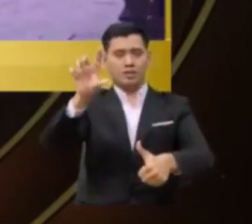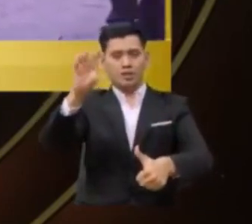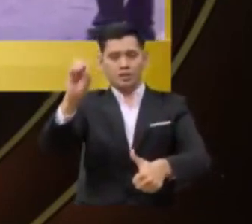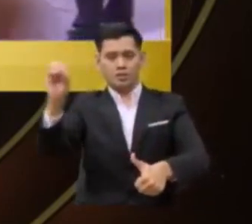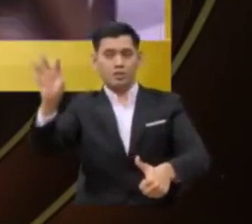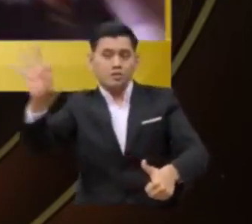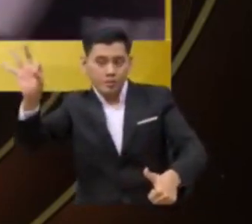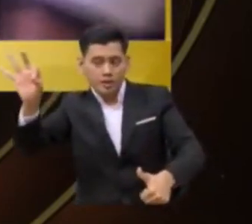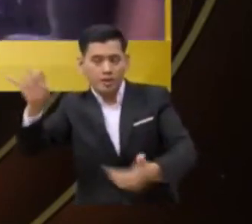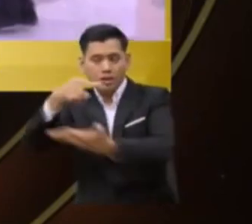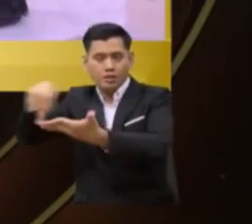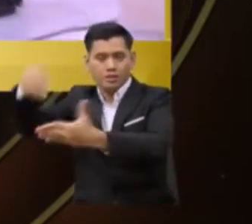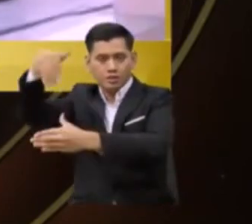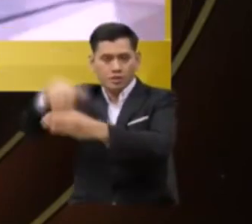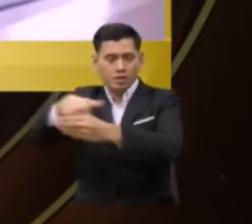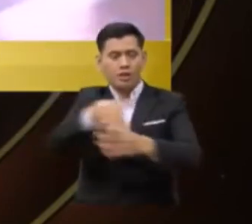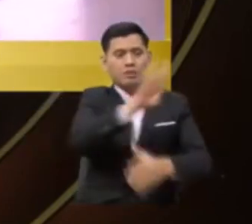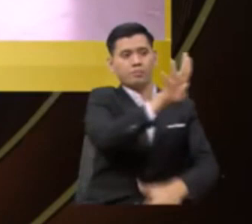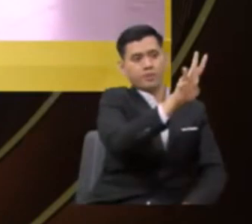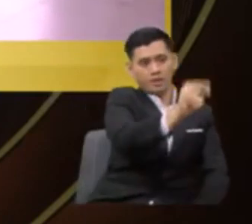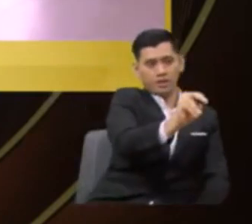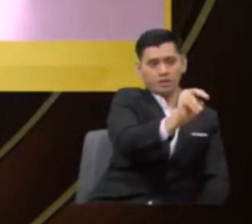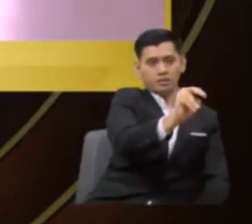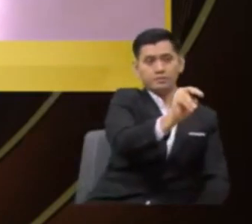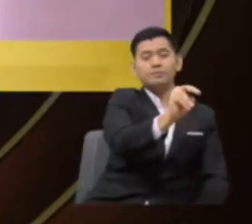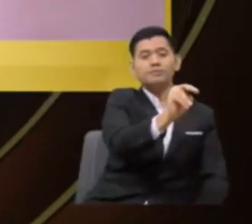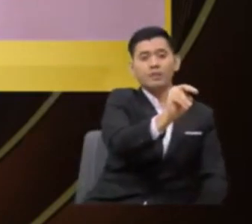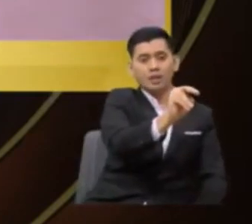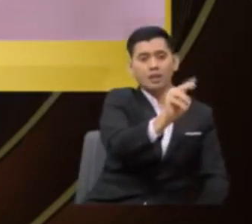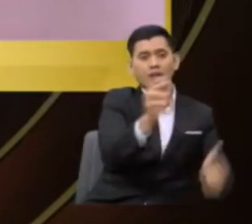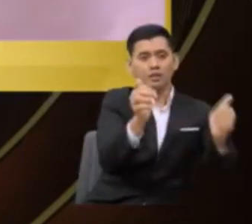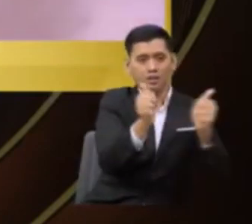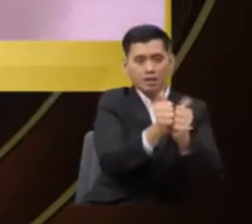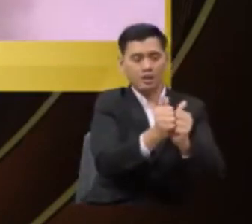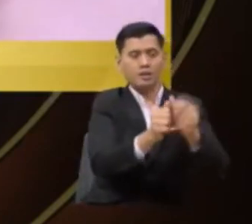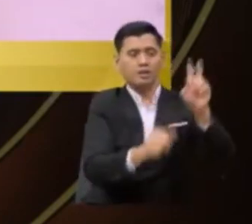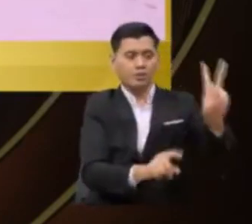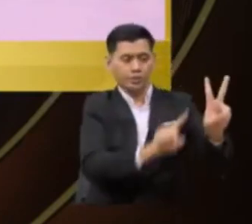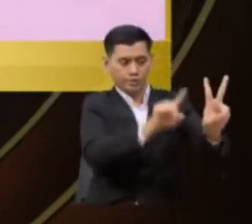berbanding Wakil Barisan Nasional BN Puan Sri Bibi Shaliza Khalid dengan